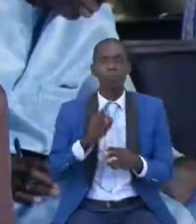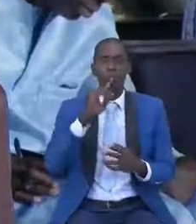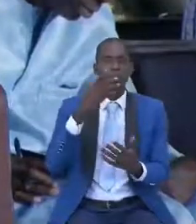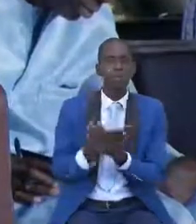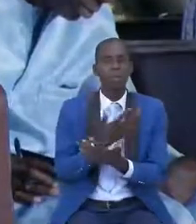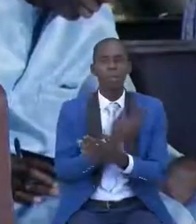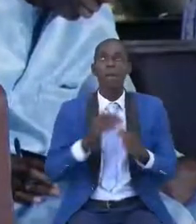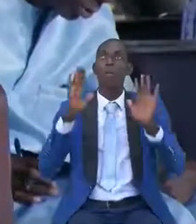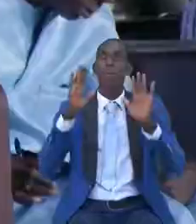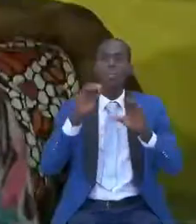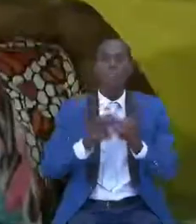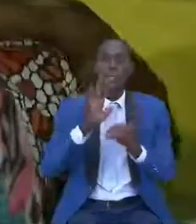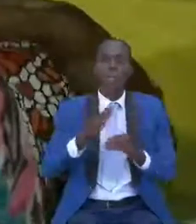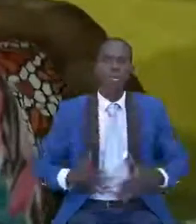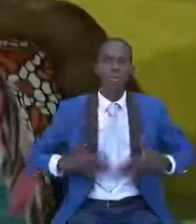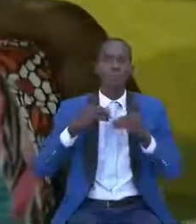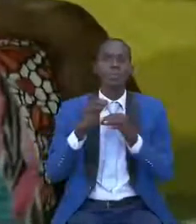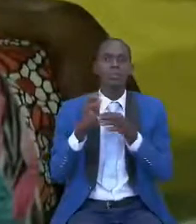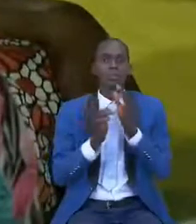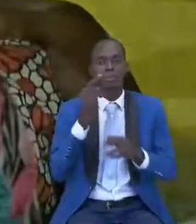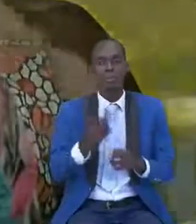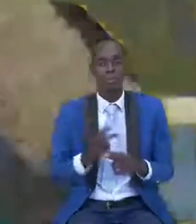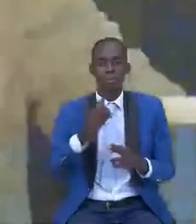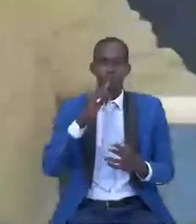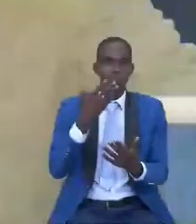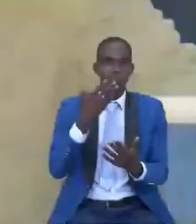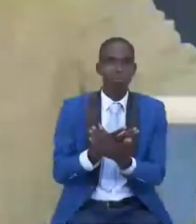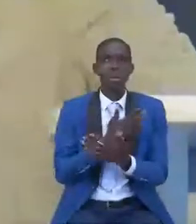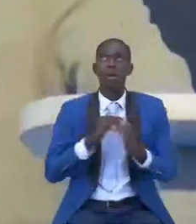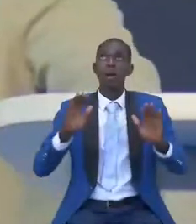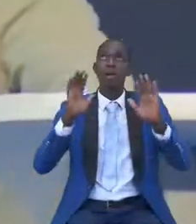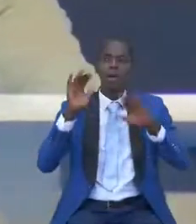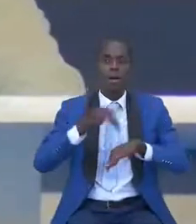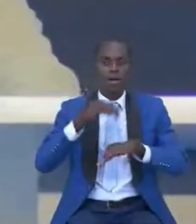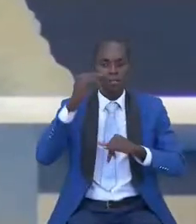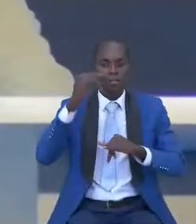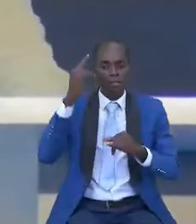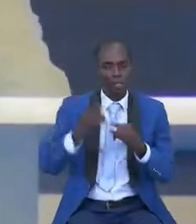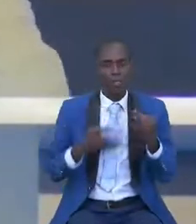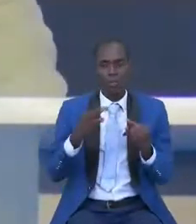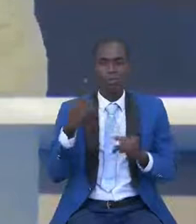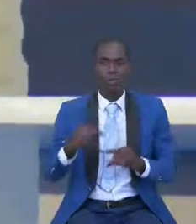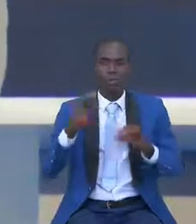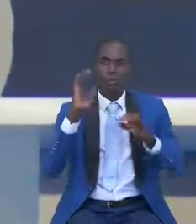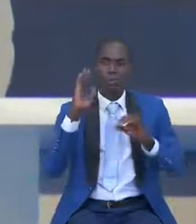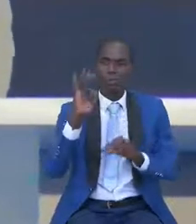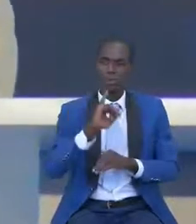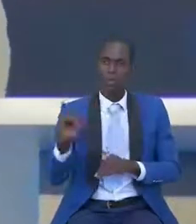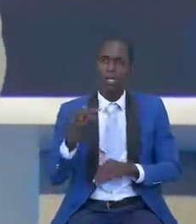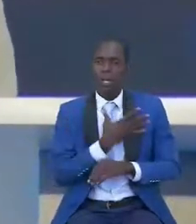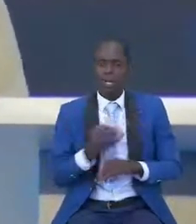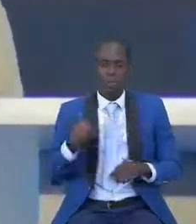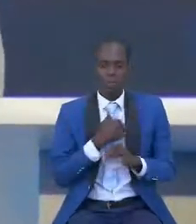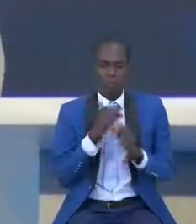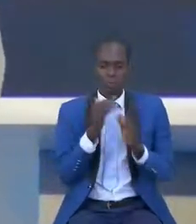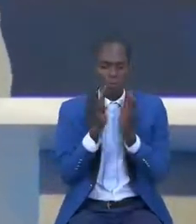l'expérimenter. Les signes et les prodiges dans ta vie. les signes et les prodiges à